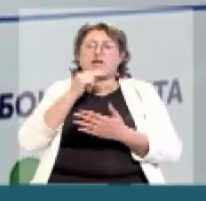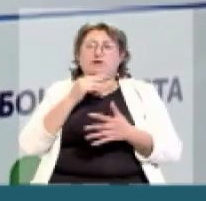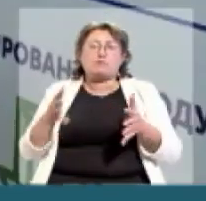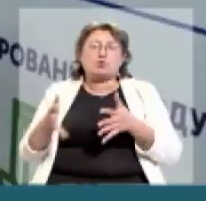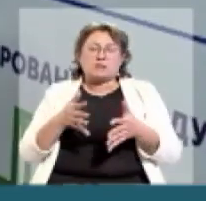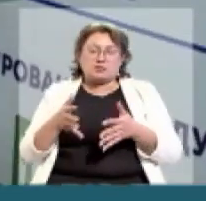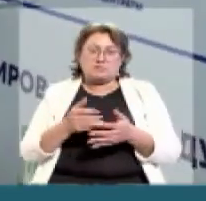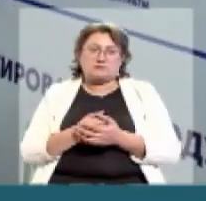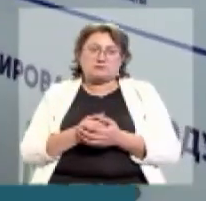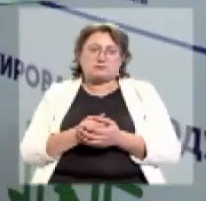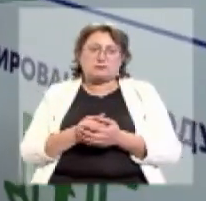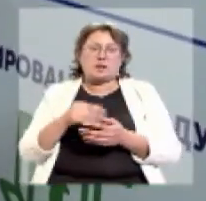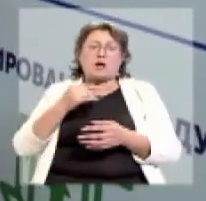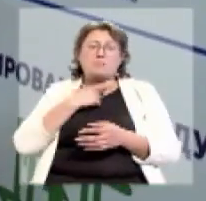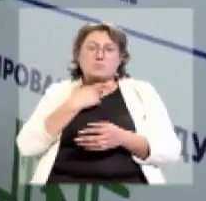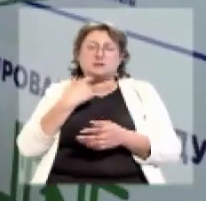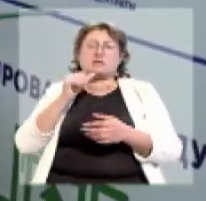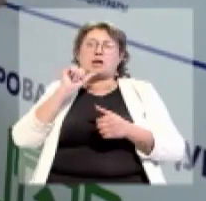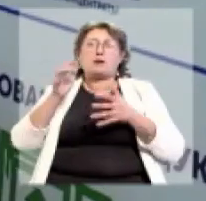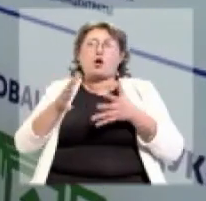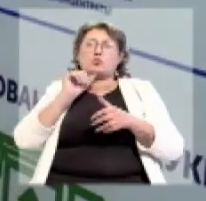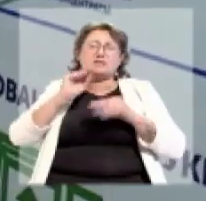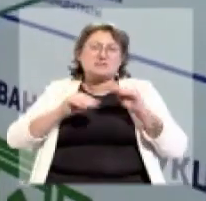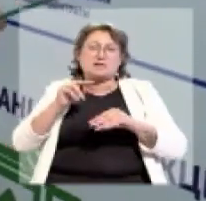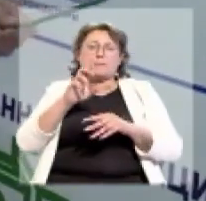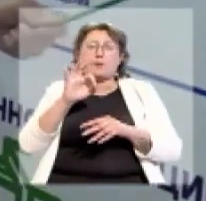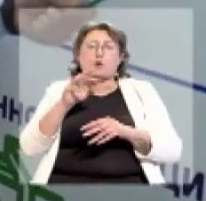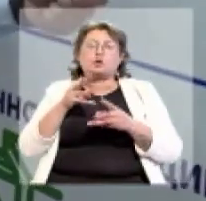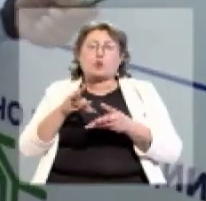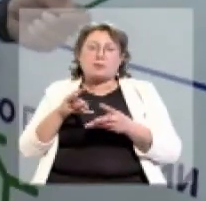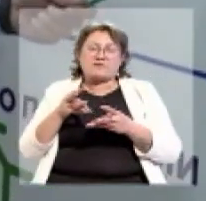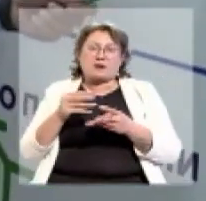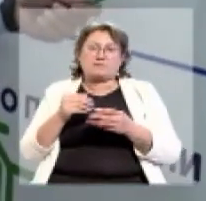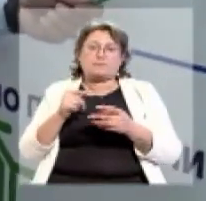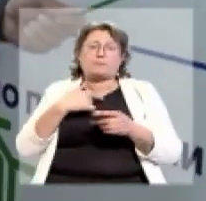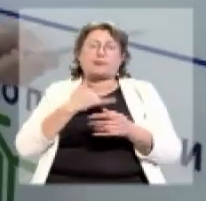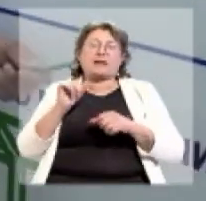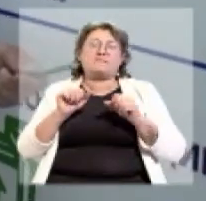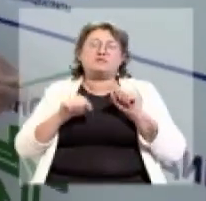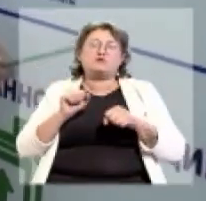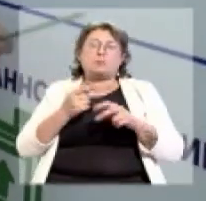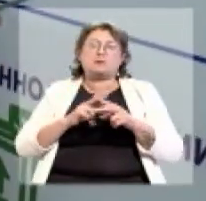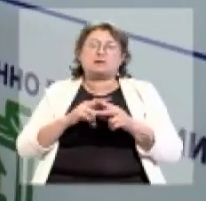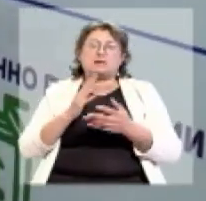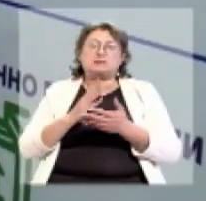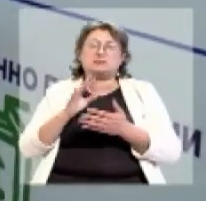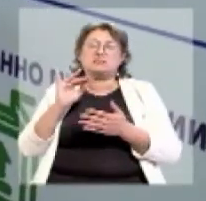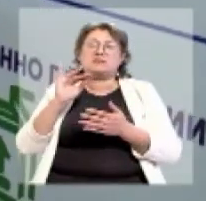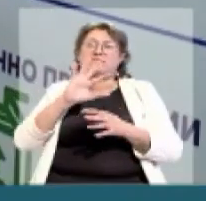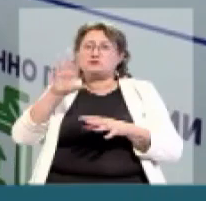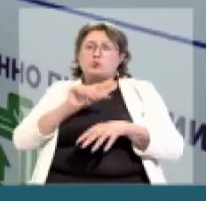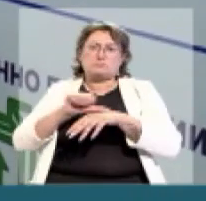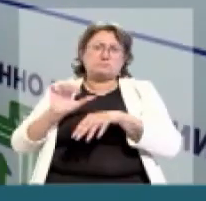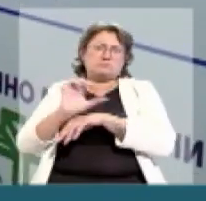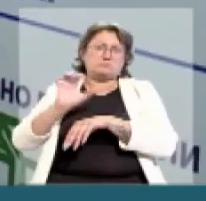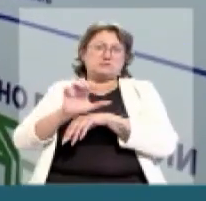муки. Также на колбасные изделия, кондитерские, биотопливо. У нас в основном биотопливо идет весь за рубеж,